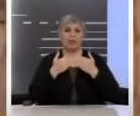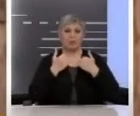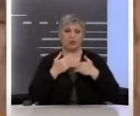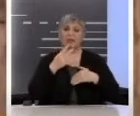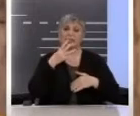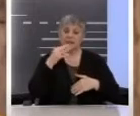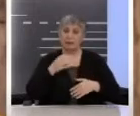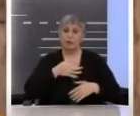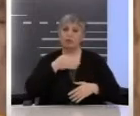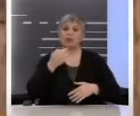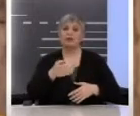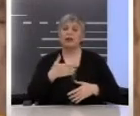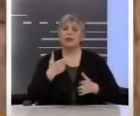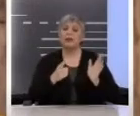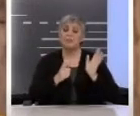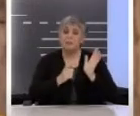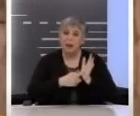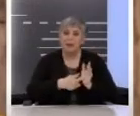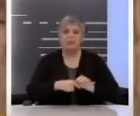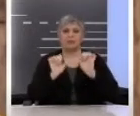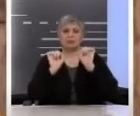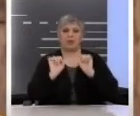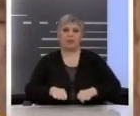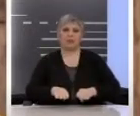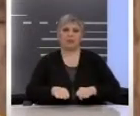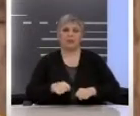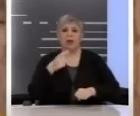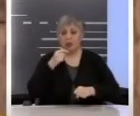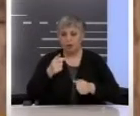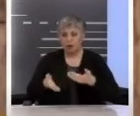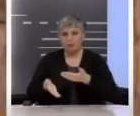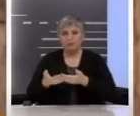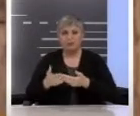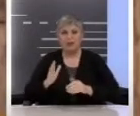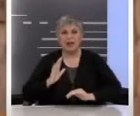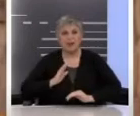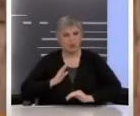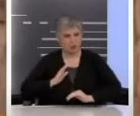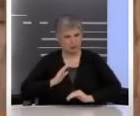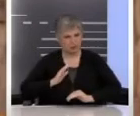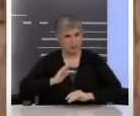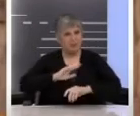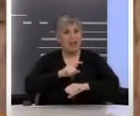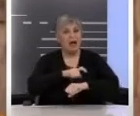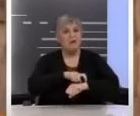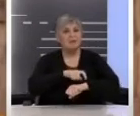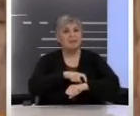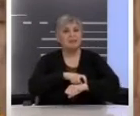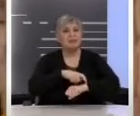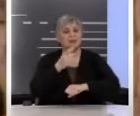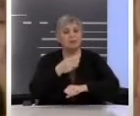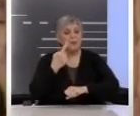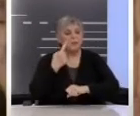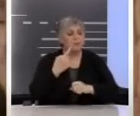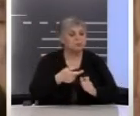ανθρωπιστικά επιβεβλημένη. Ο προϋπολογισμός μετά από τις αυτοψίες που μέχρι στιγμής έχουν γίνει και αυτές που προϋονίζονται